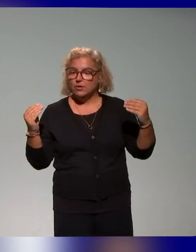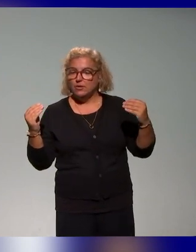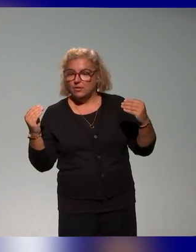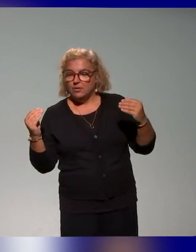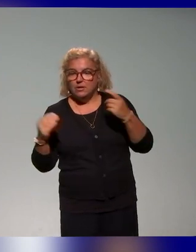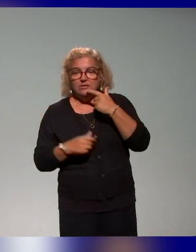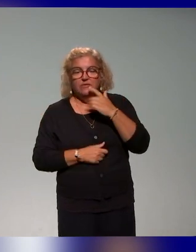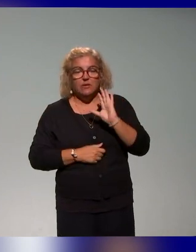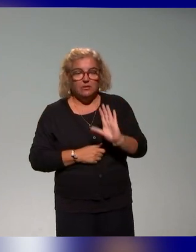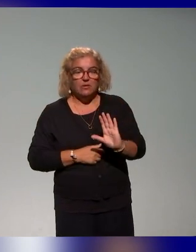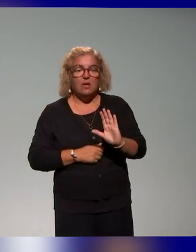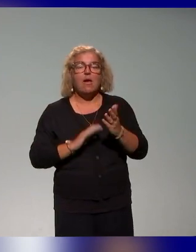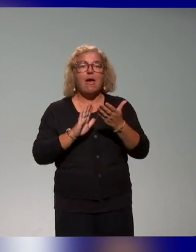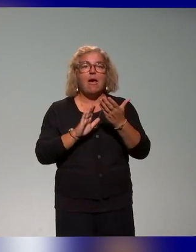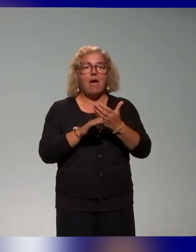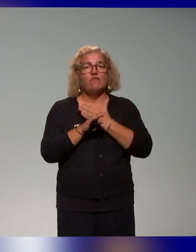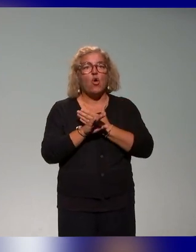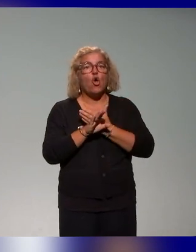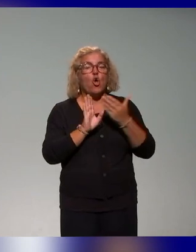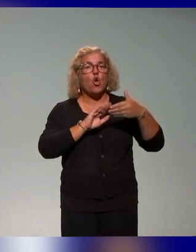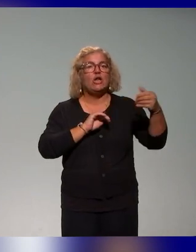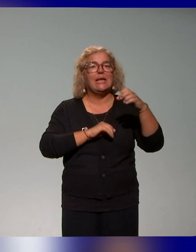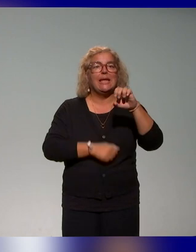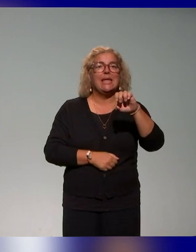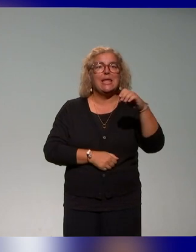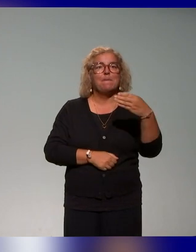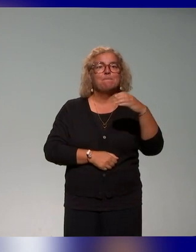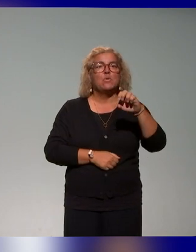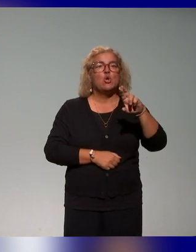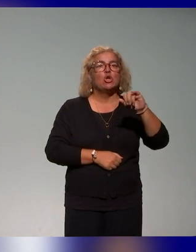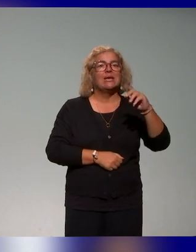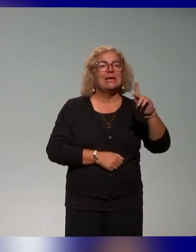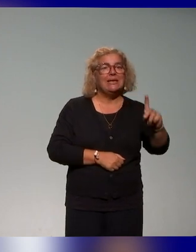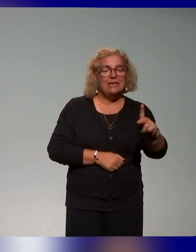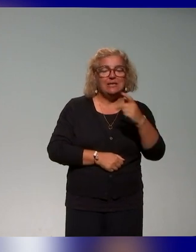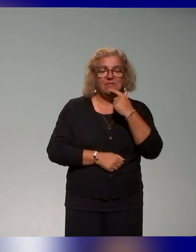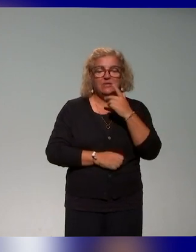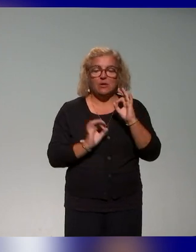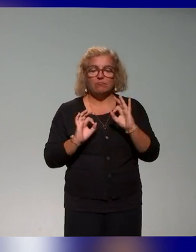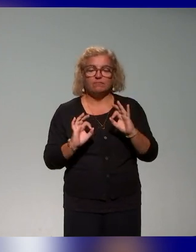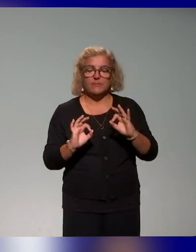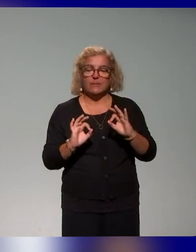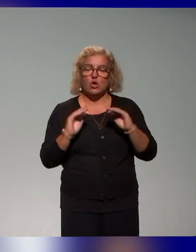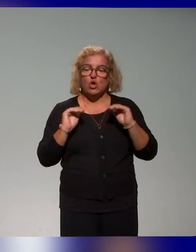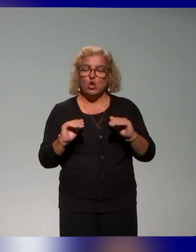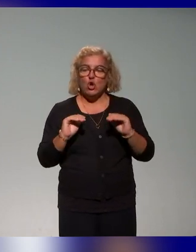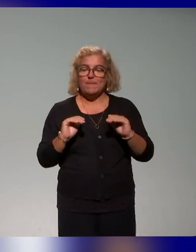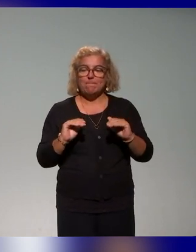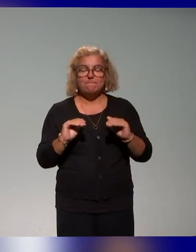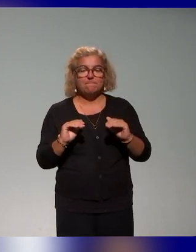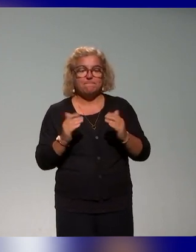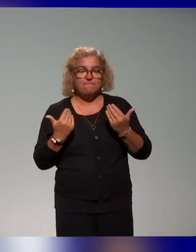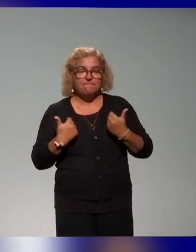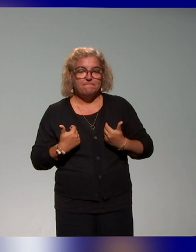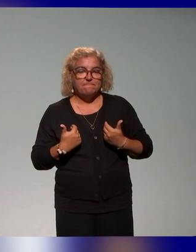Juste avant de laisser la parole à Emeric, je veux souligner que ce qui me paraît important, c'est quand même, comme tu l'indiquais, qu'on